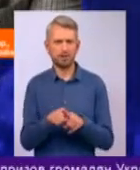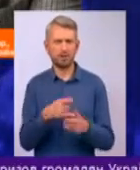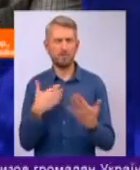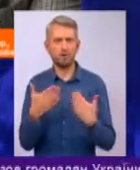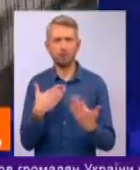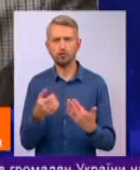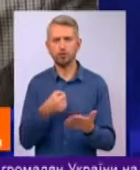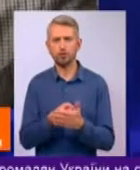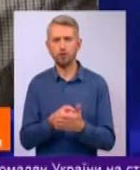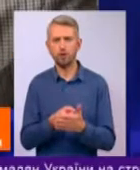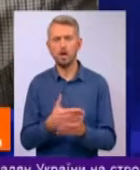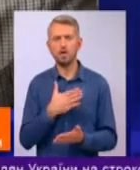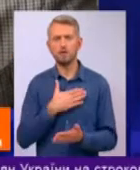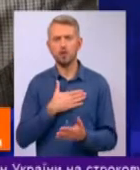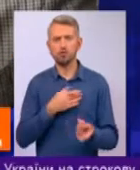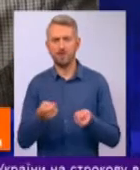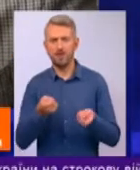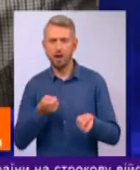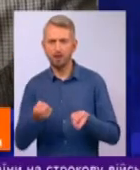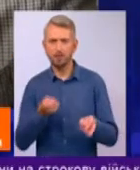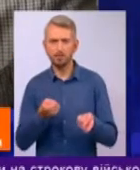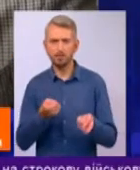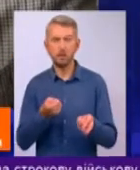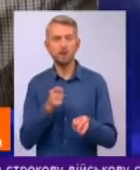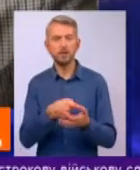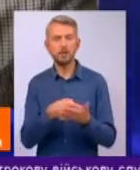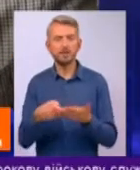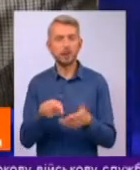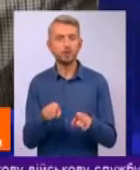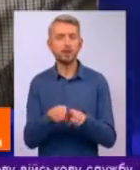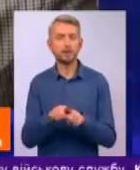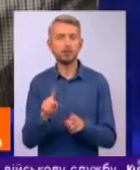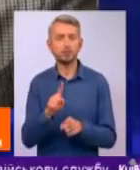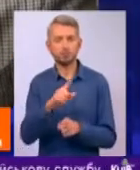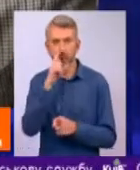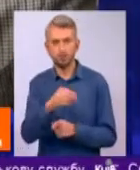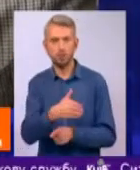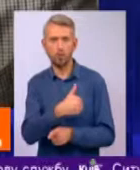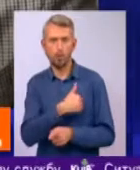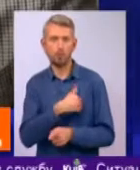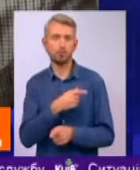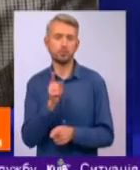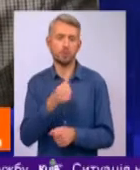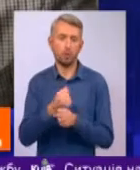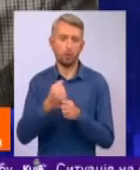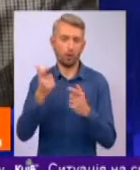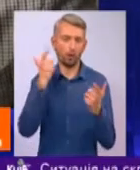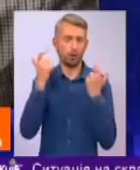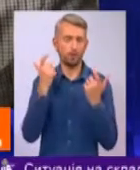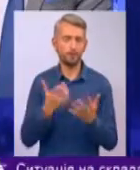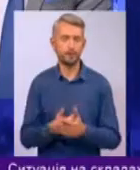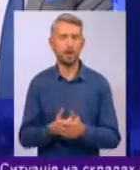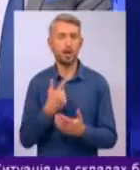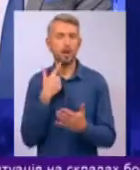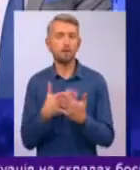відношення до нашої влади. Він підкреслює тим самим, що хоче, то й робить. Тобто